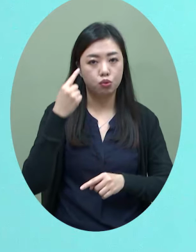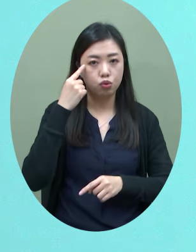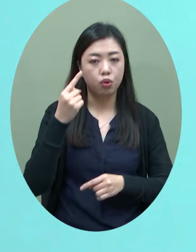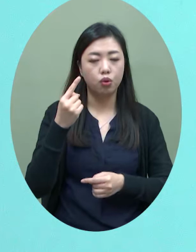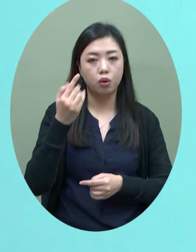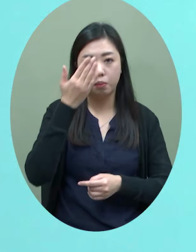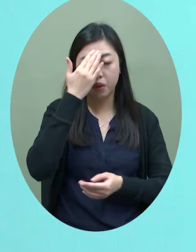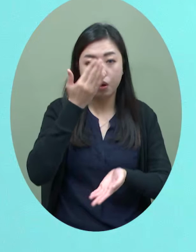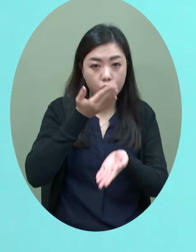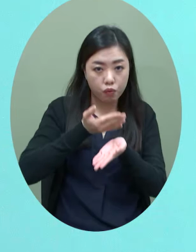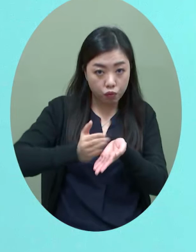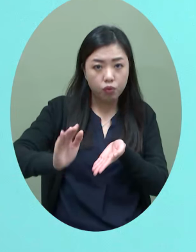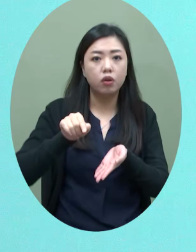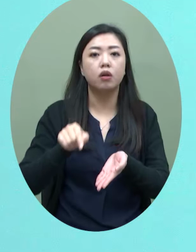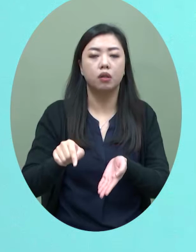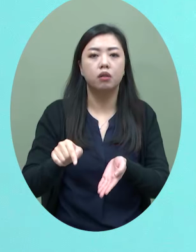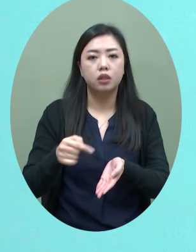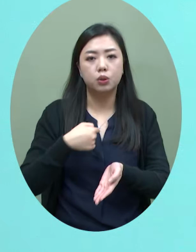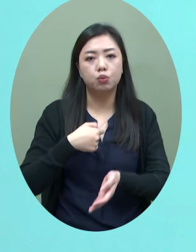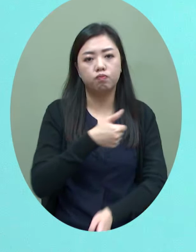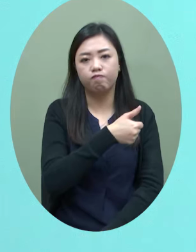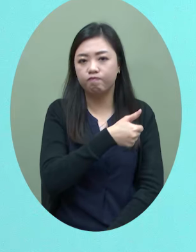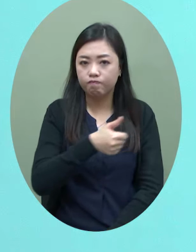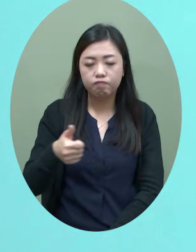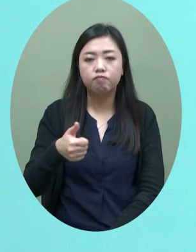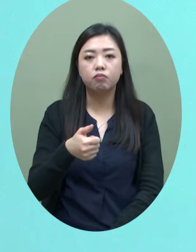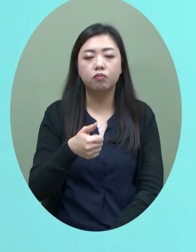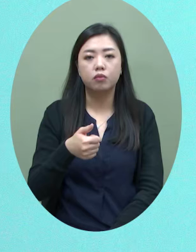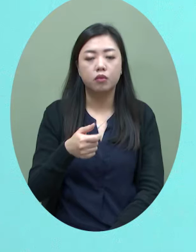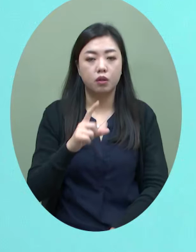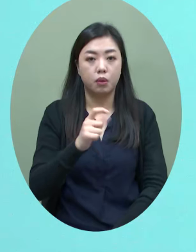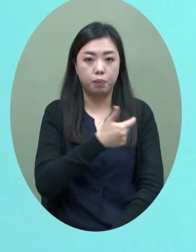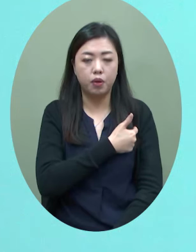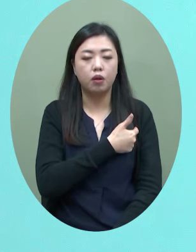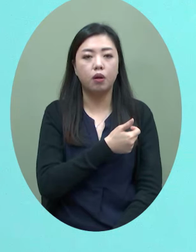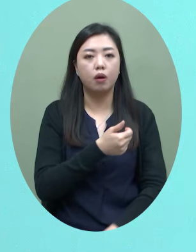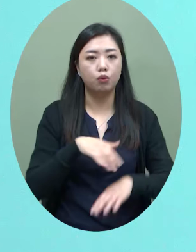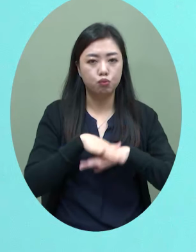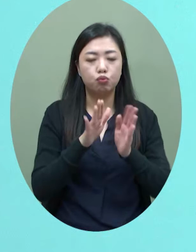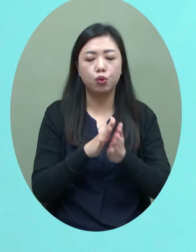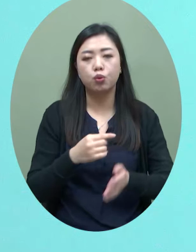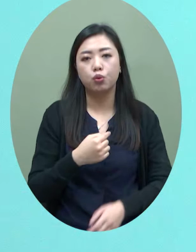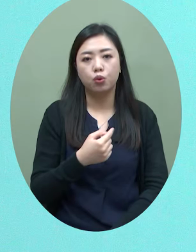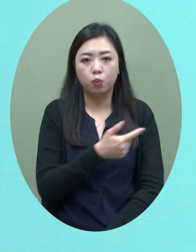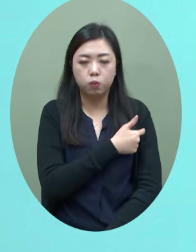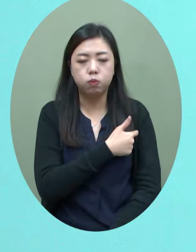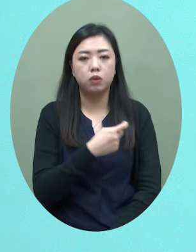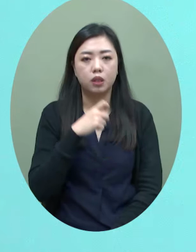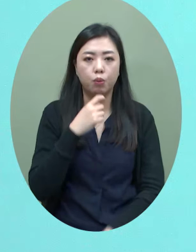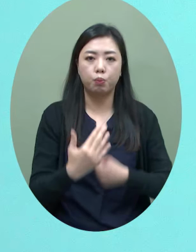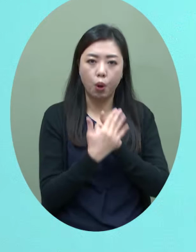個疫情咧，都係要靠普及有效嘅疫苗嘅接種。我早前都講過